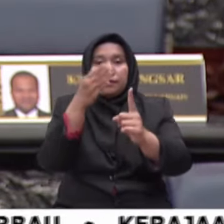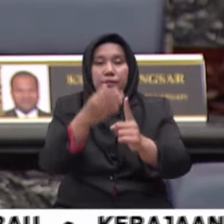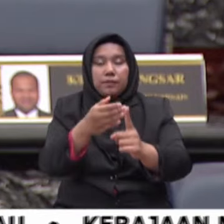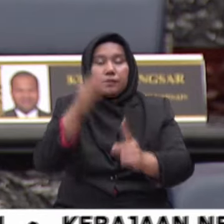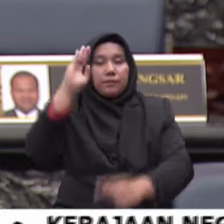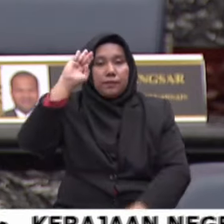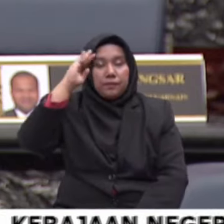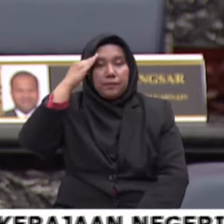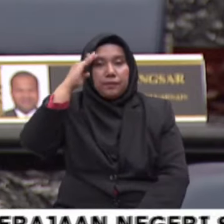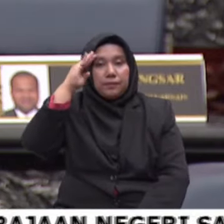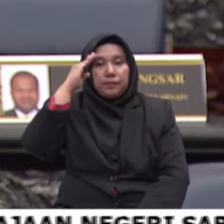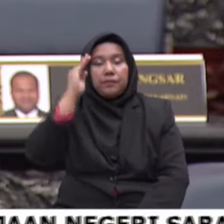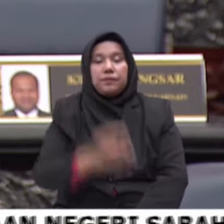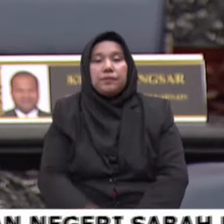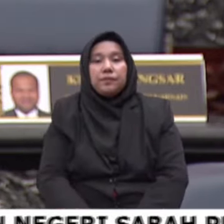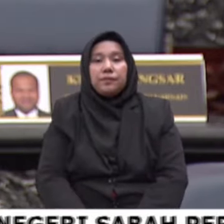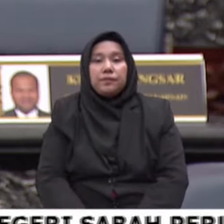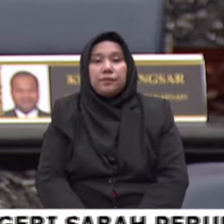bumiputera.